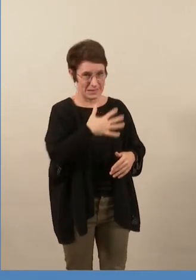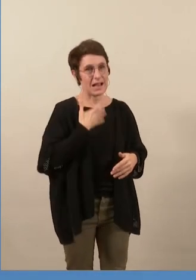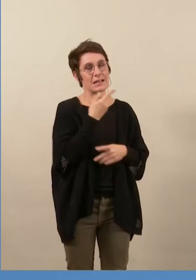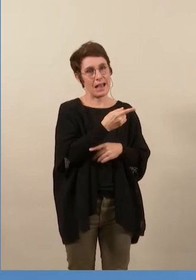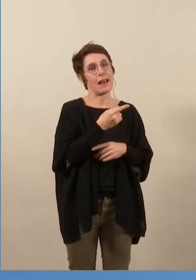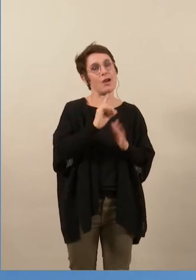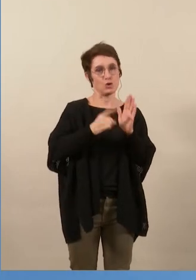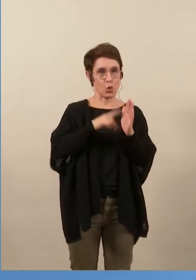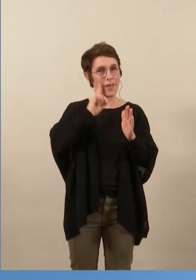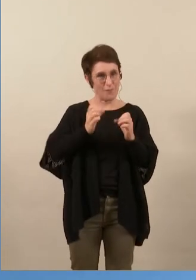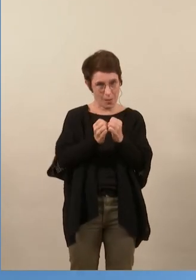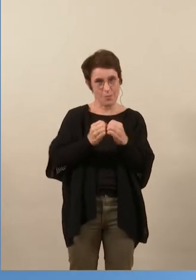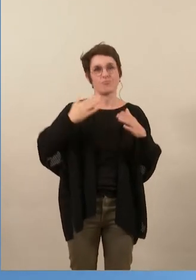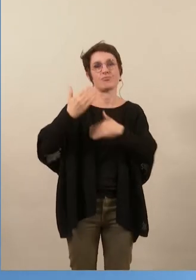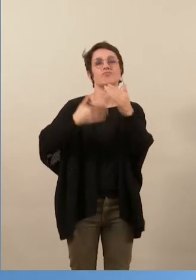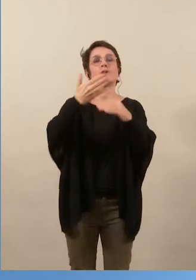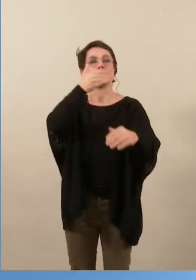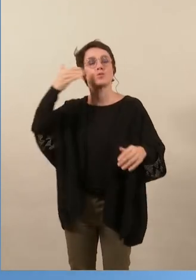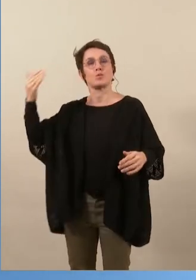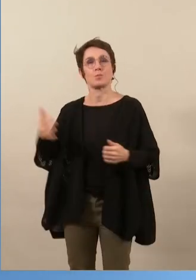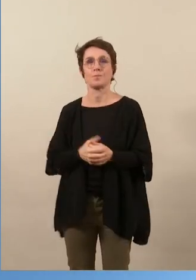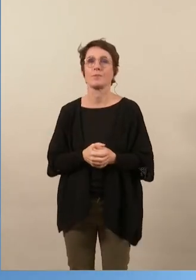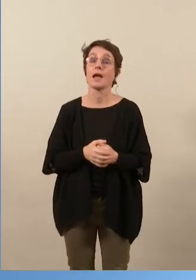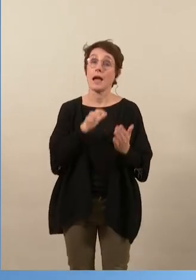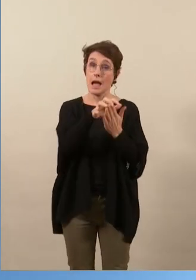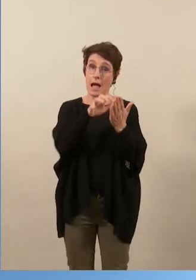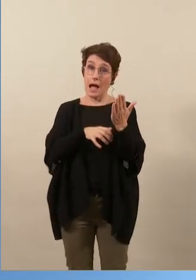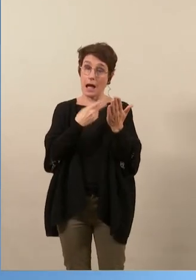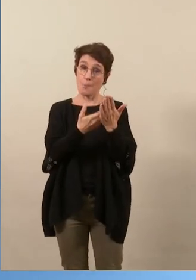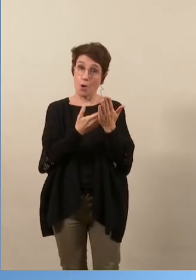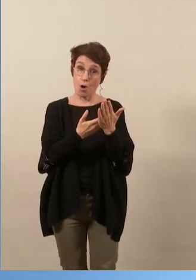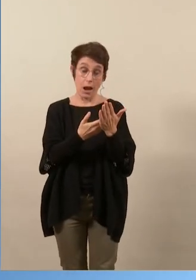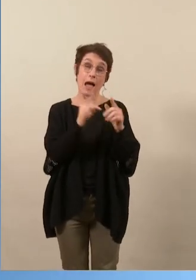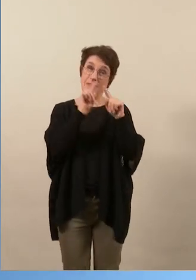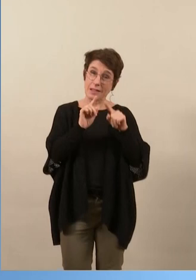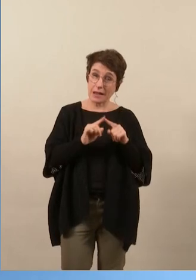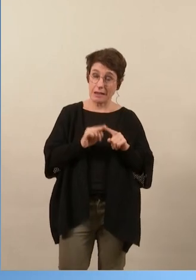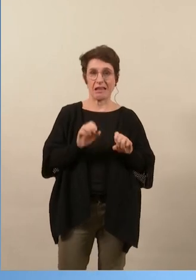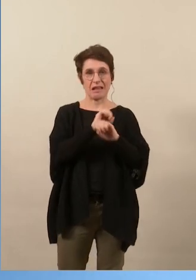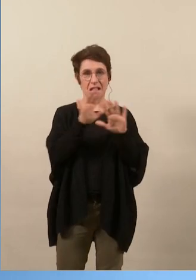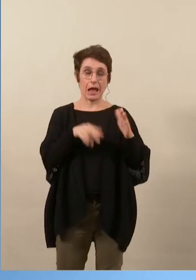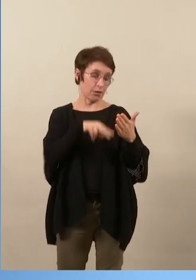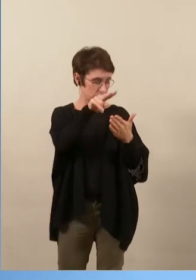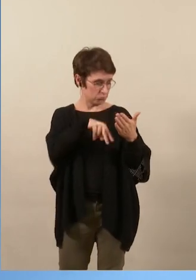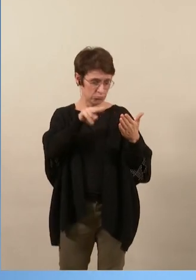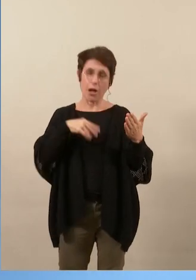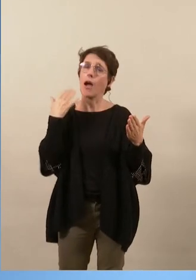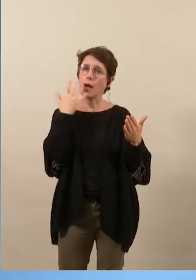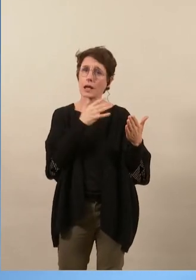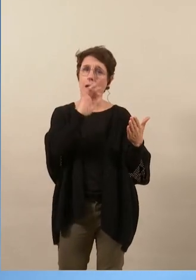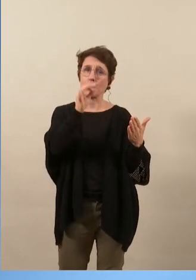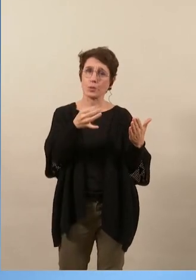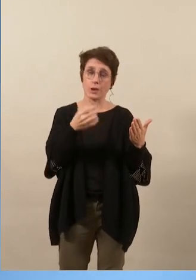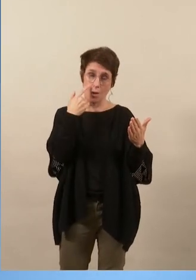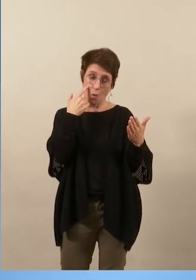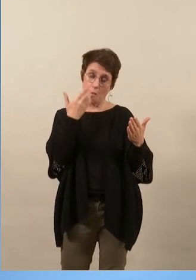d'abord je tiens à dire que le rapport que vous nous avez présenté est très détaillé et très clair ce qui est fort appréciable cela a permet de bien voir où la ville en est